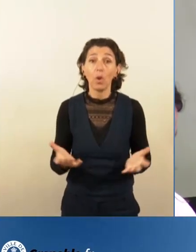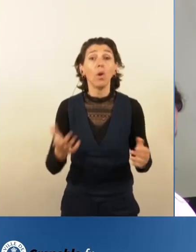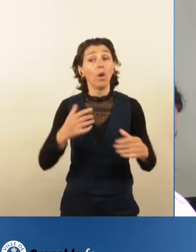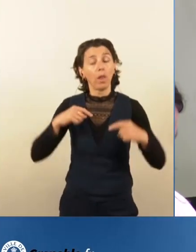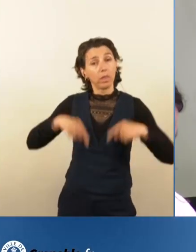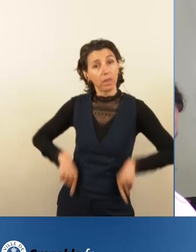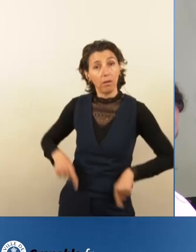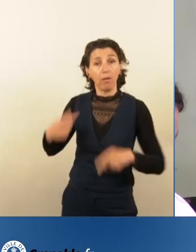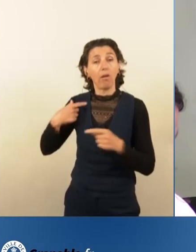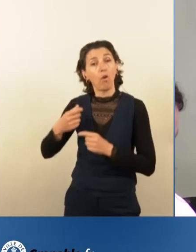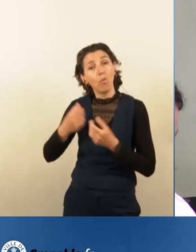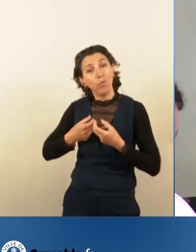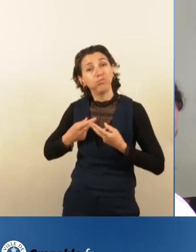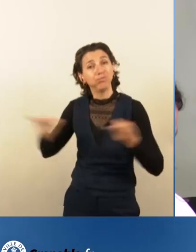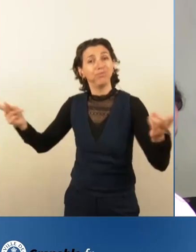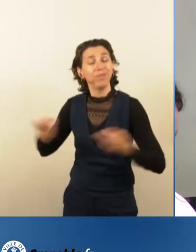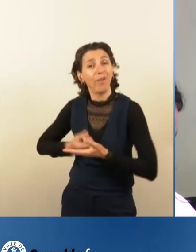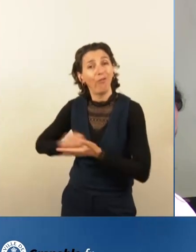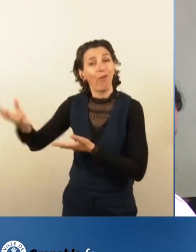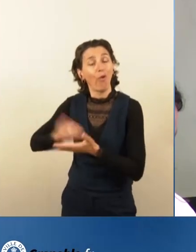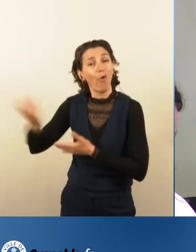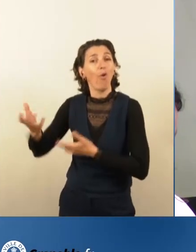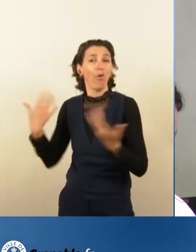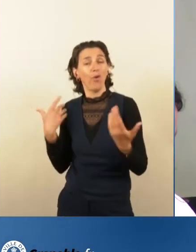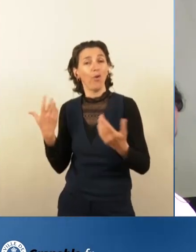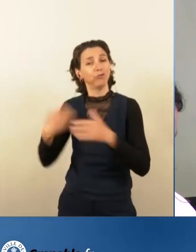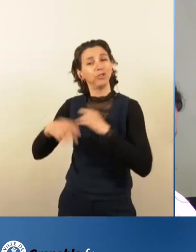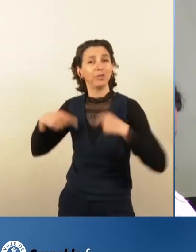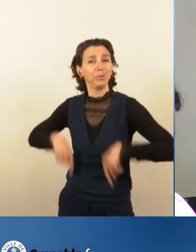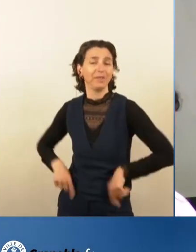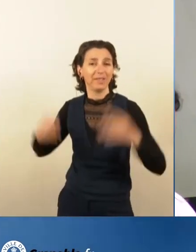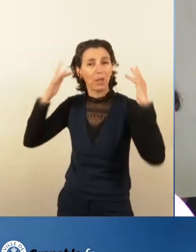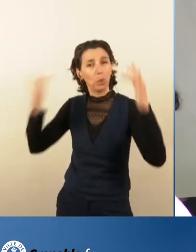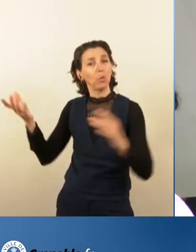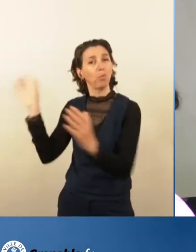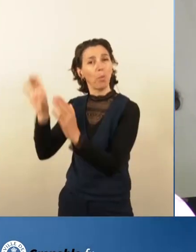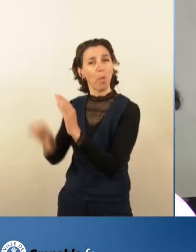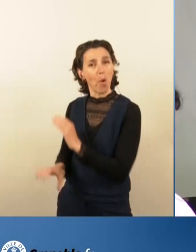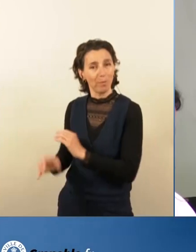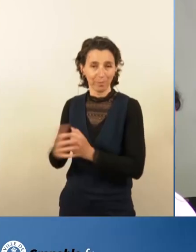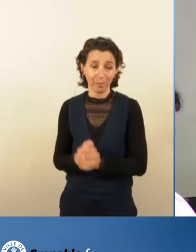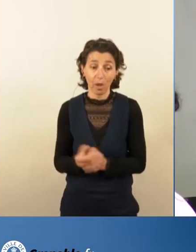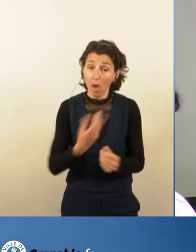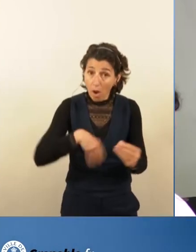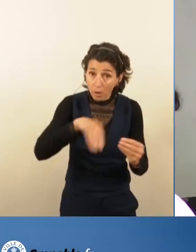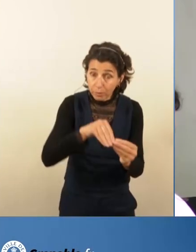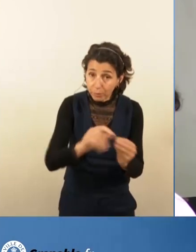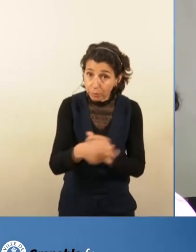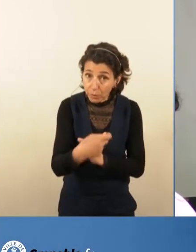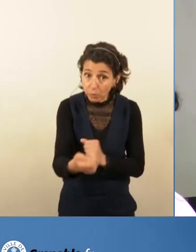de l'État dans les documents officiels de communication diffusées par le ministère de la Culture et également bien sûr un contrôle